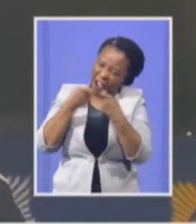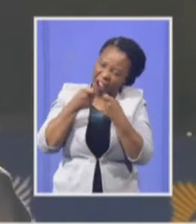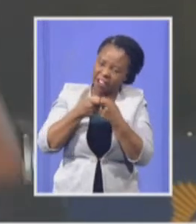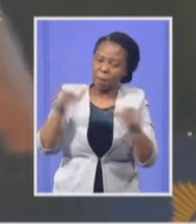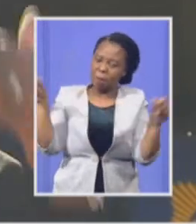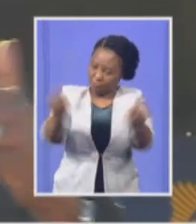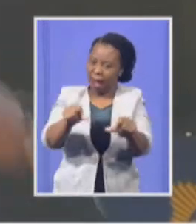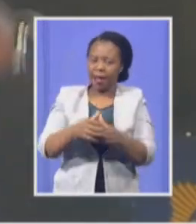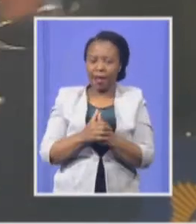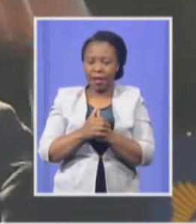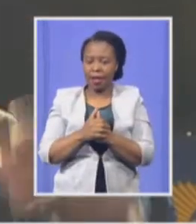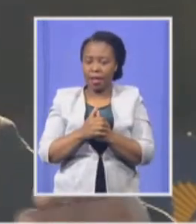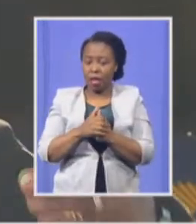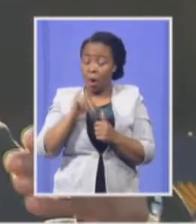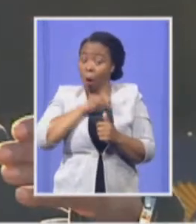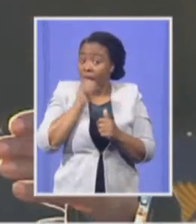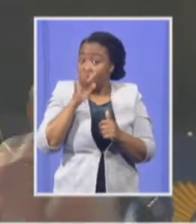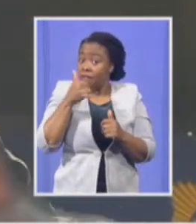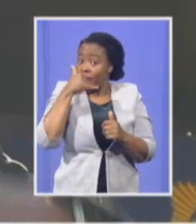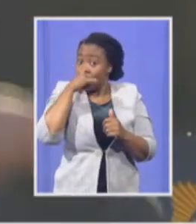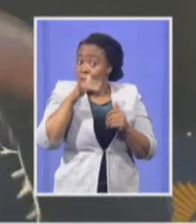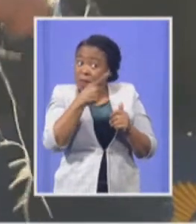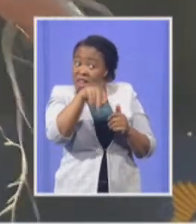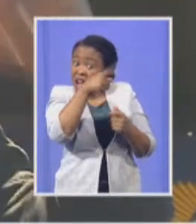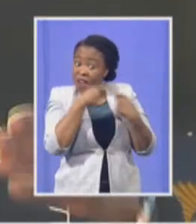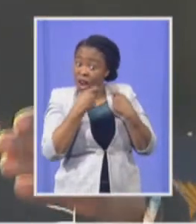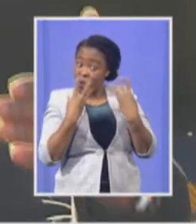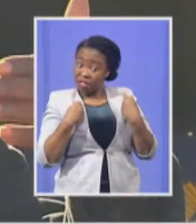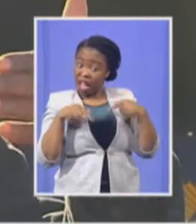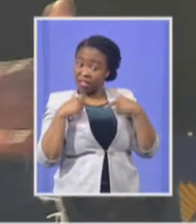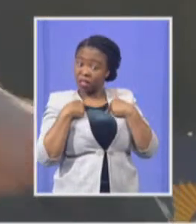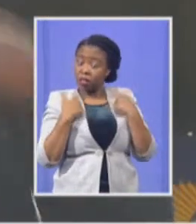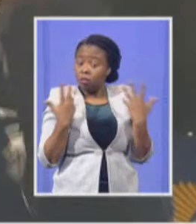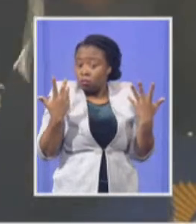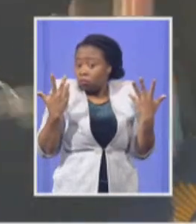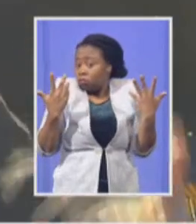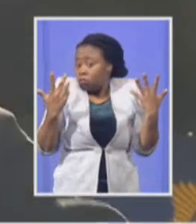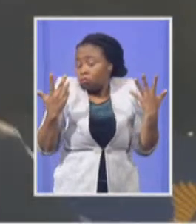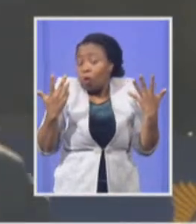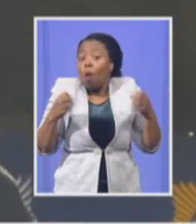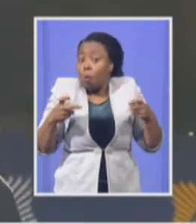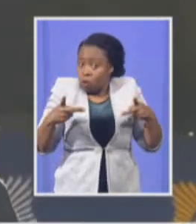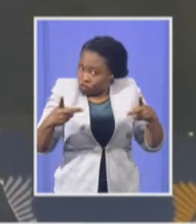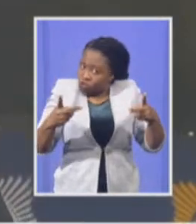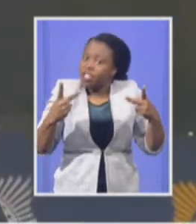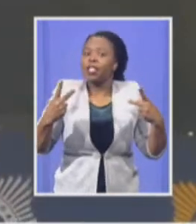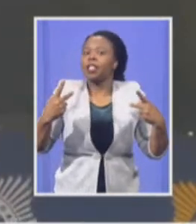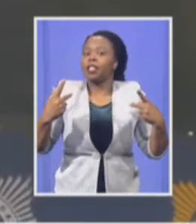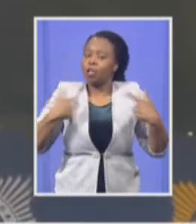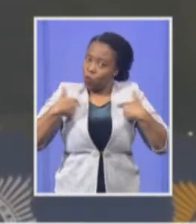so lezi gebengu mazilwa sikwazi ukuthola ithuba lokulwa